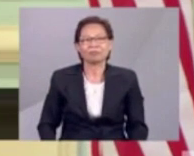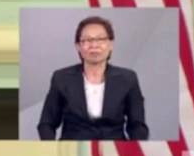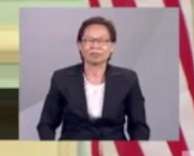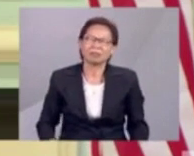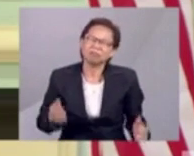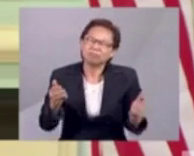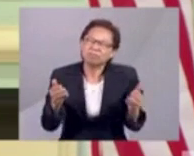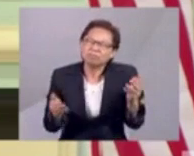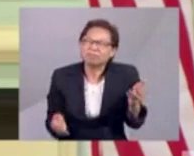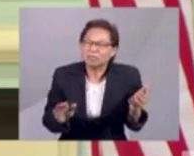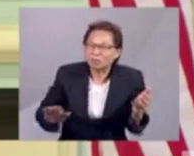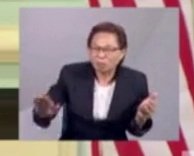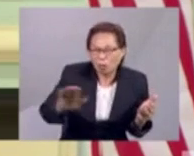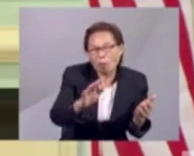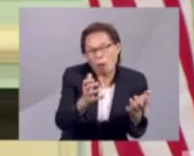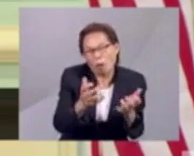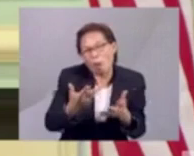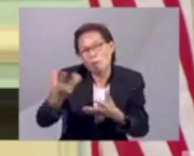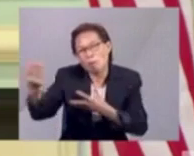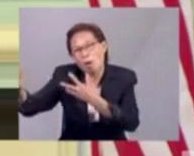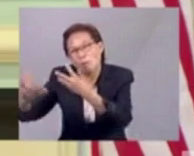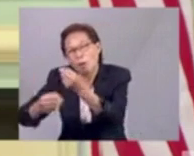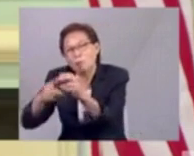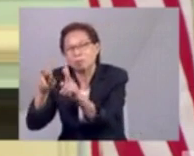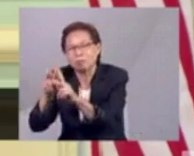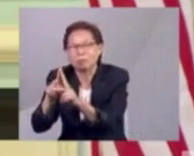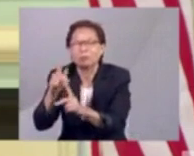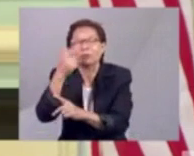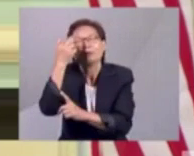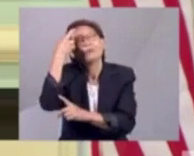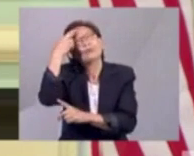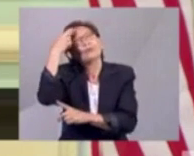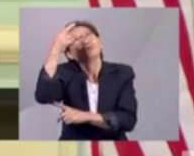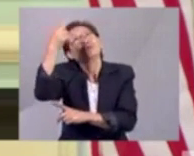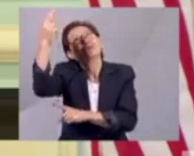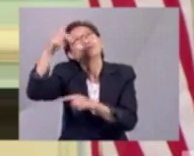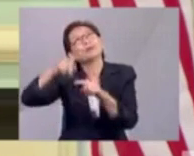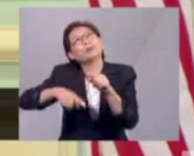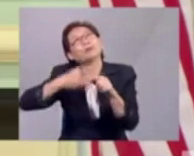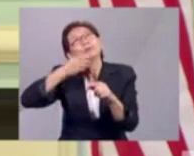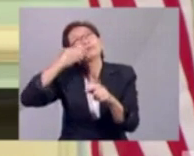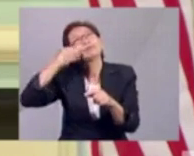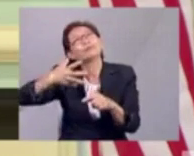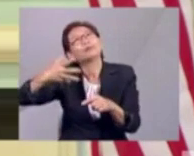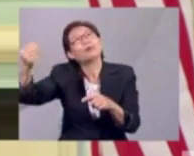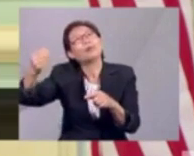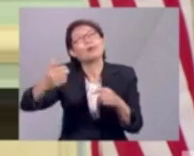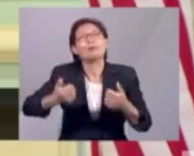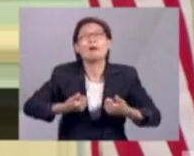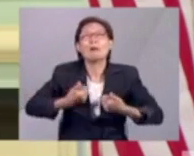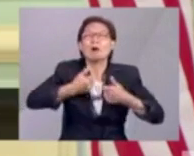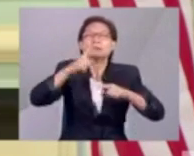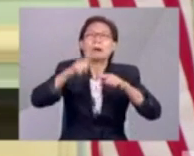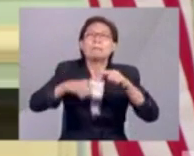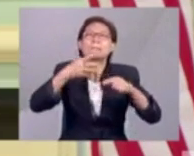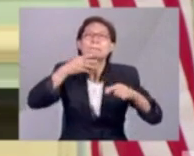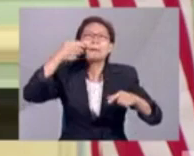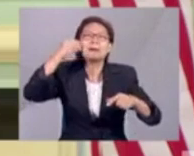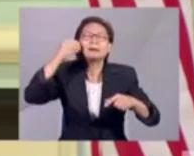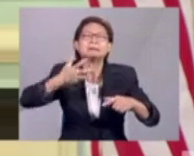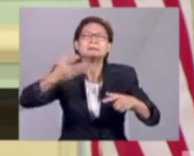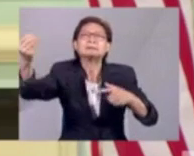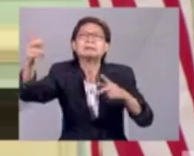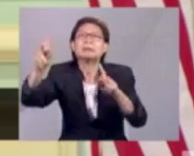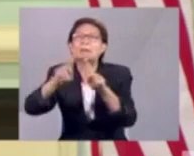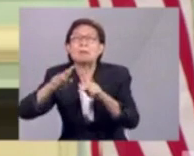ramai yang nak balik ke kampung kerana rindu, tak dapat balik ke kampung kerana waktu raya dulu tak boleh balik kampung.